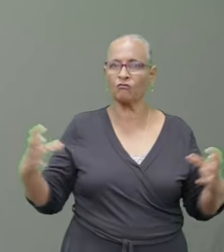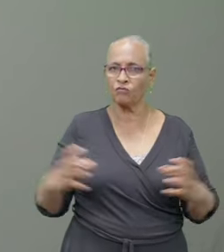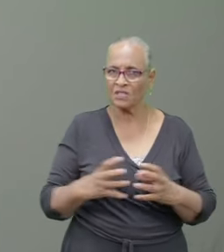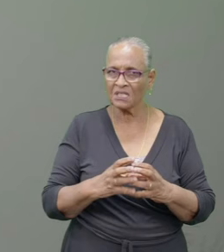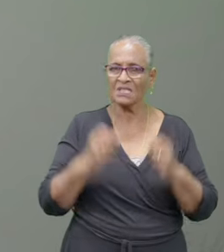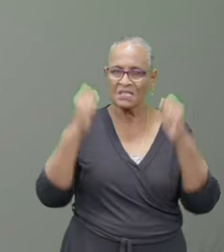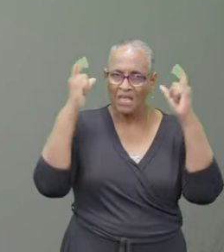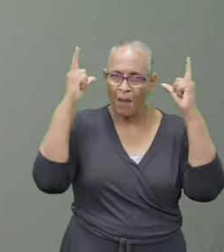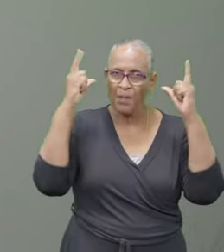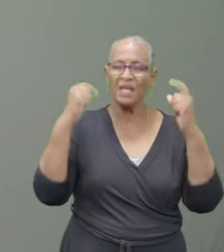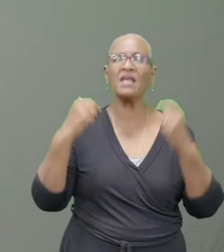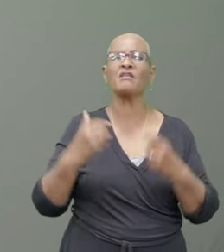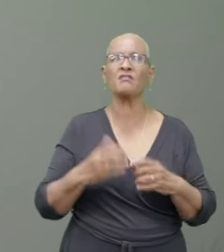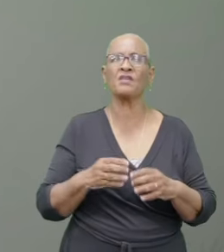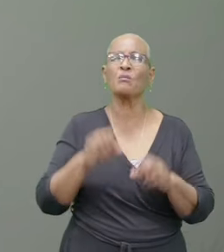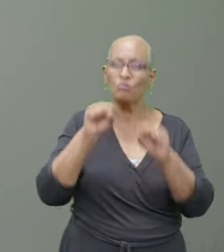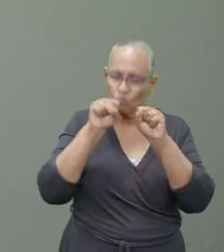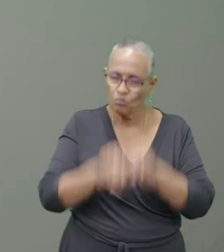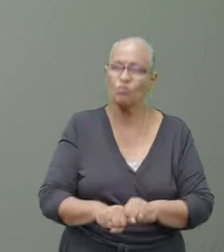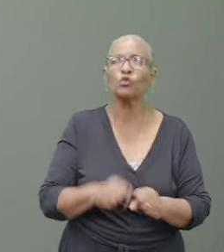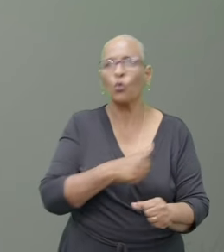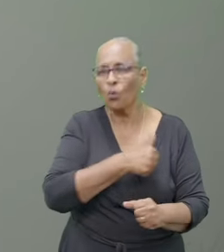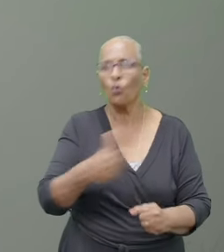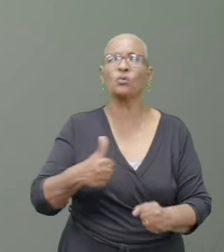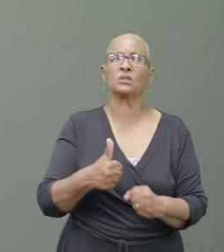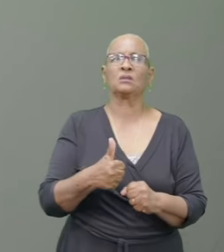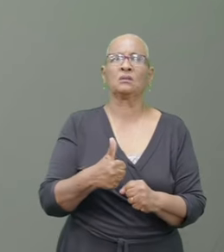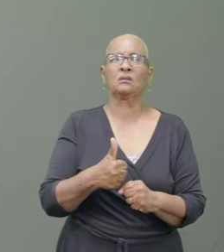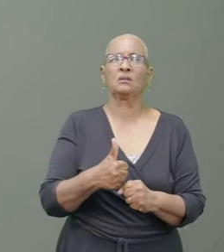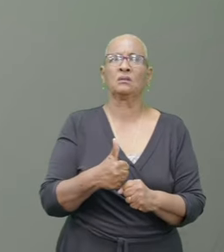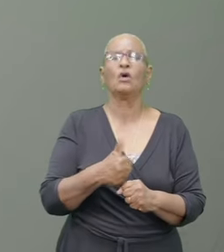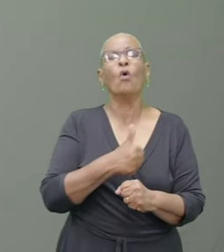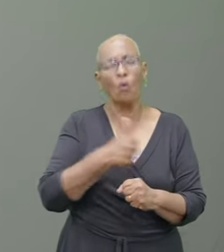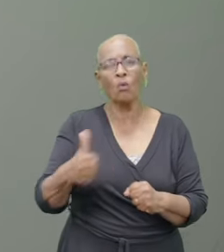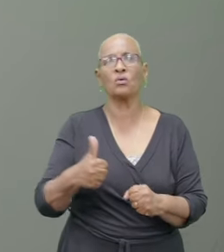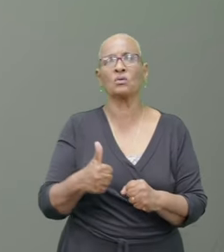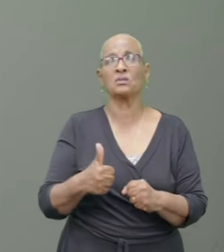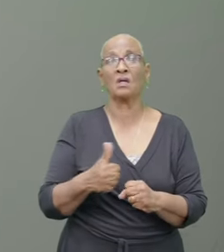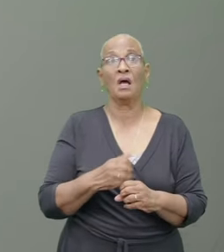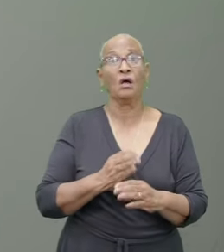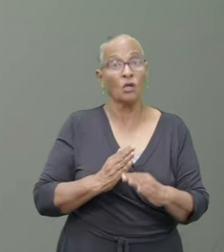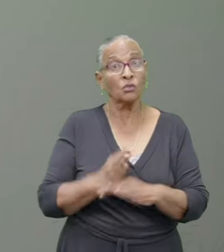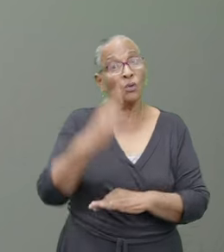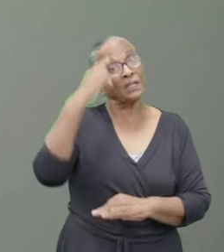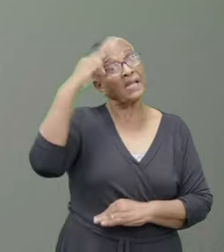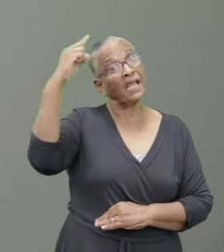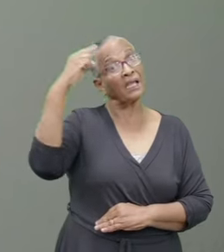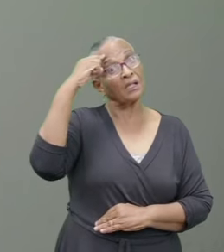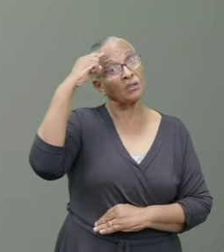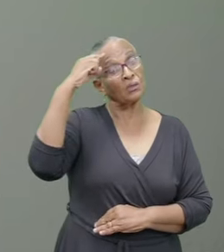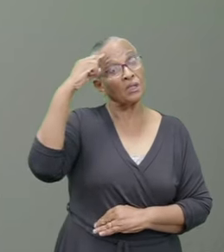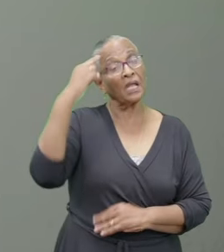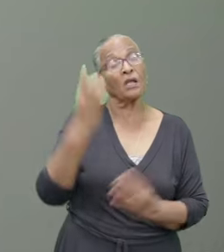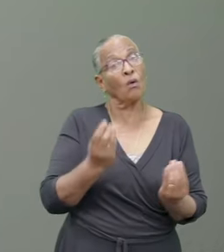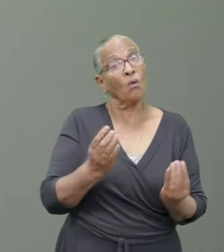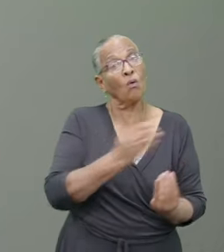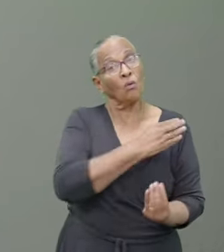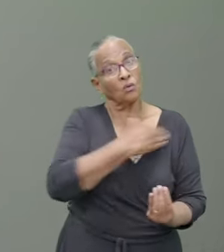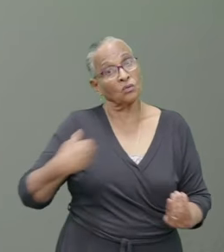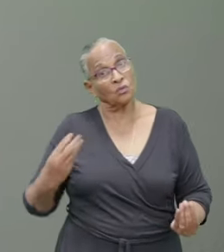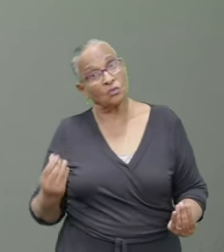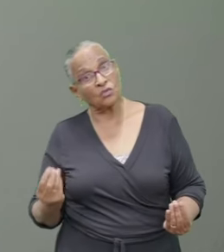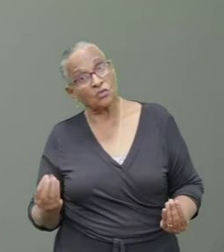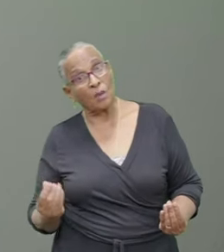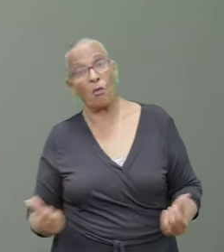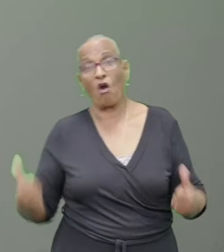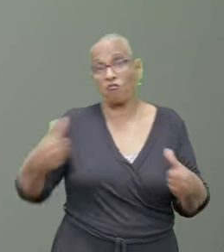als er inhaalslagen gemaakt moeten worden, als er verder nagedacht moet worden over het verduurzamen van salarissen of het